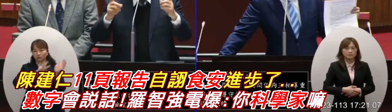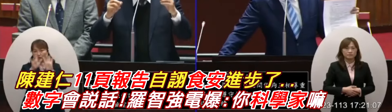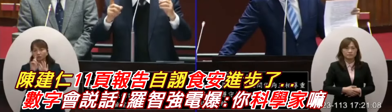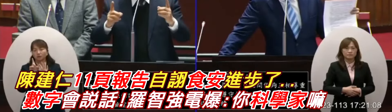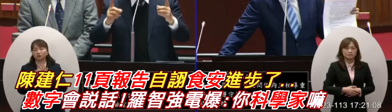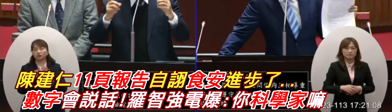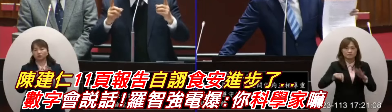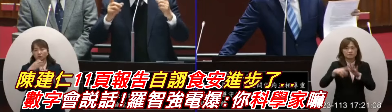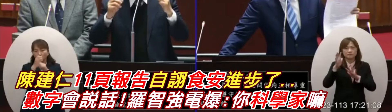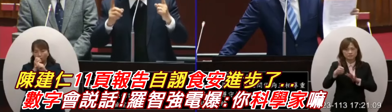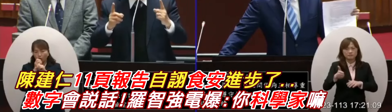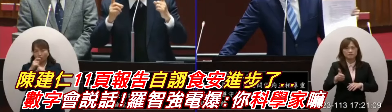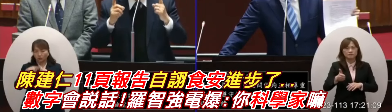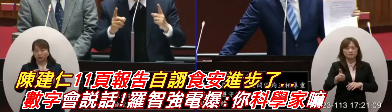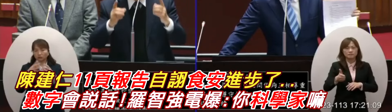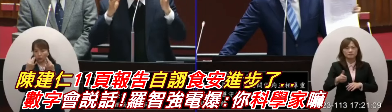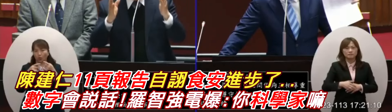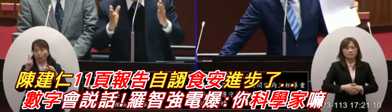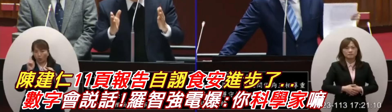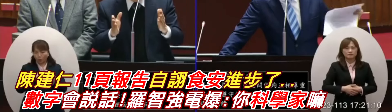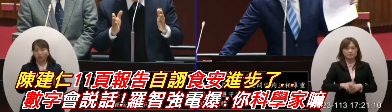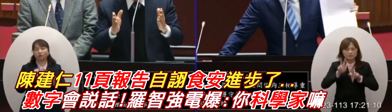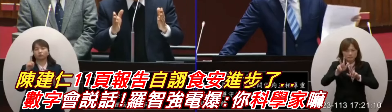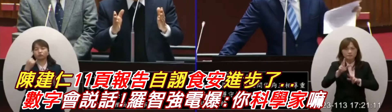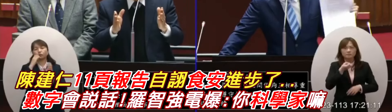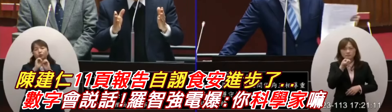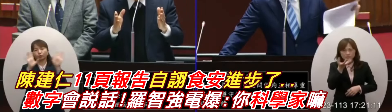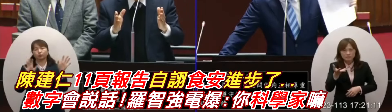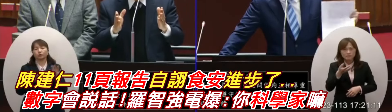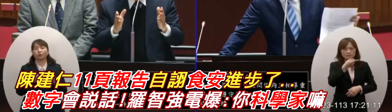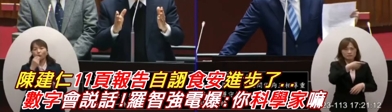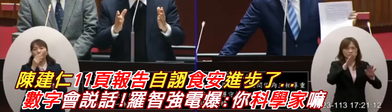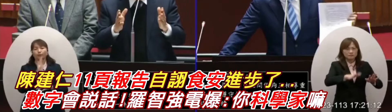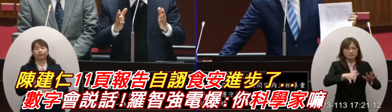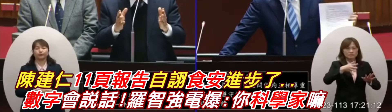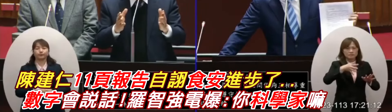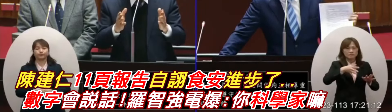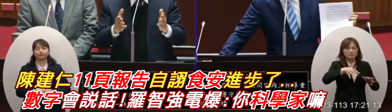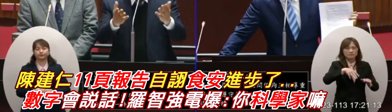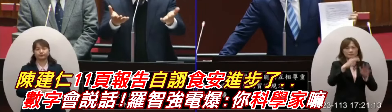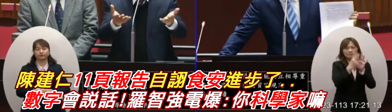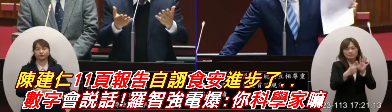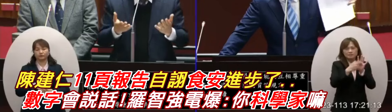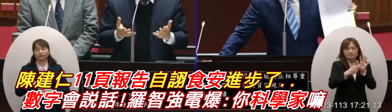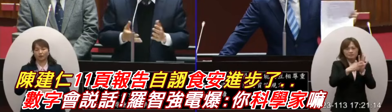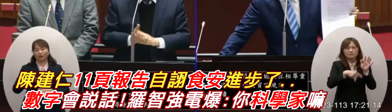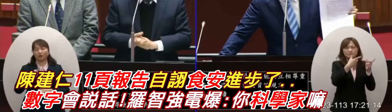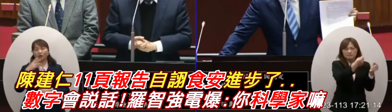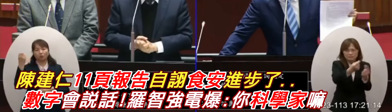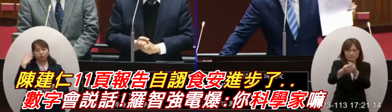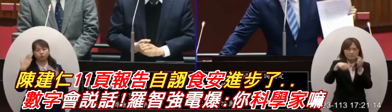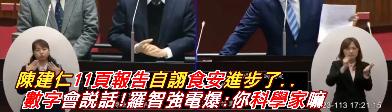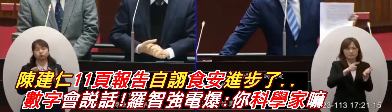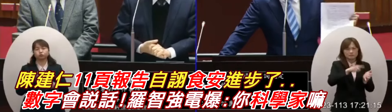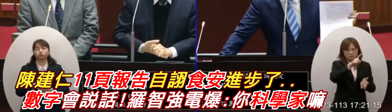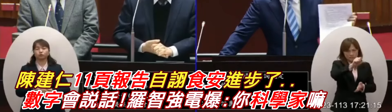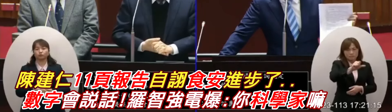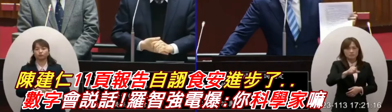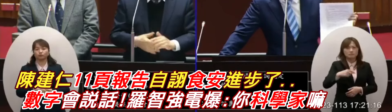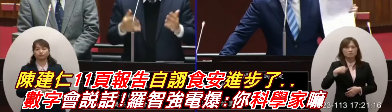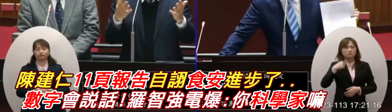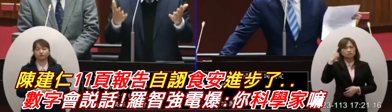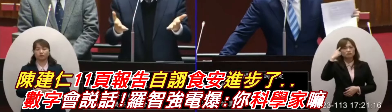就是你检验出来是正确的数字才能 公布。今天那些论点你已经讲了15遍了啦。 对啊，啊，但是你没有听。 我跟你讲，我没有否定你